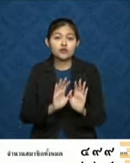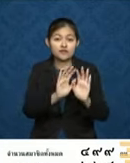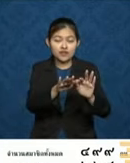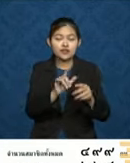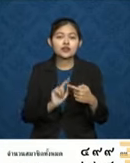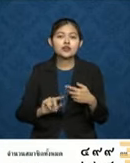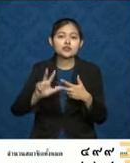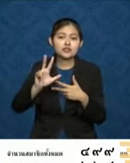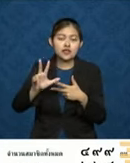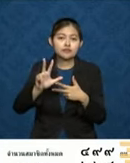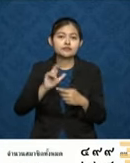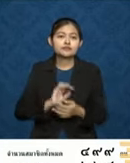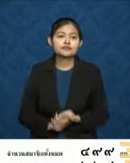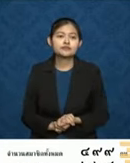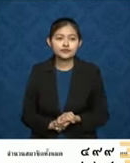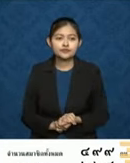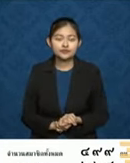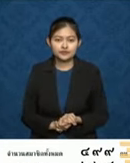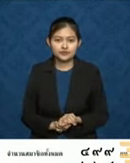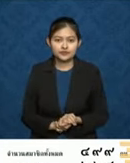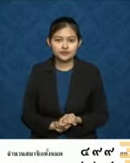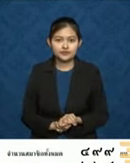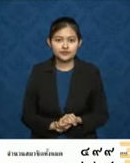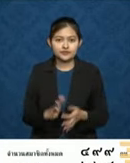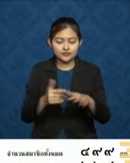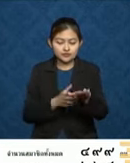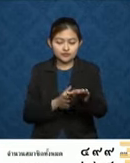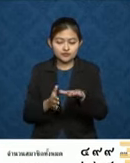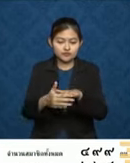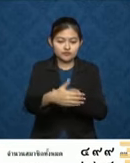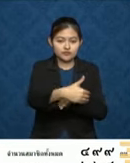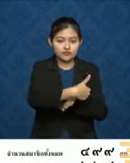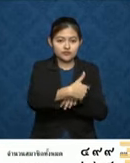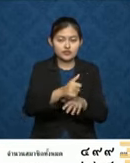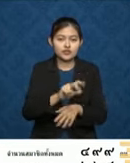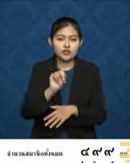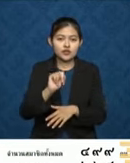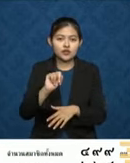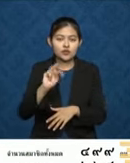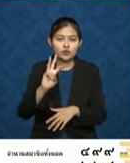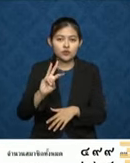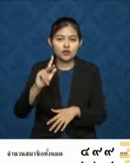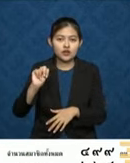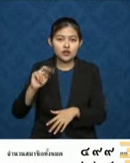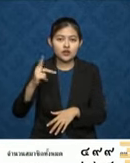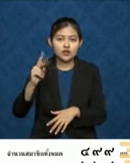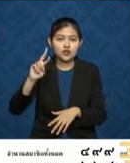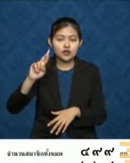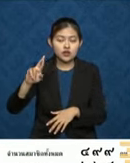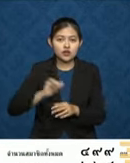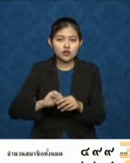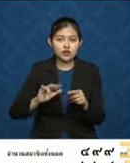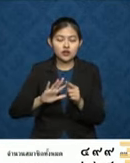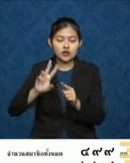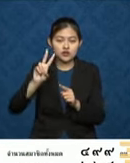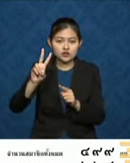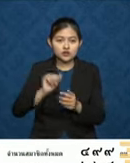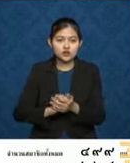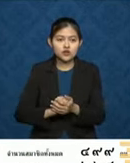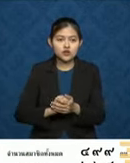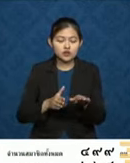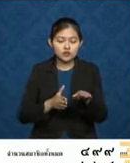3ค่ะท่านประธานคะตรงนี้นะคะจุดกลับรถบริเวณนวนครนะคะทางหลวงหมายเลข 2นะคะตอนไล่โคกสูง